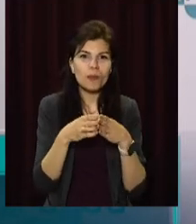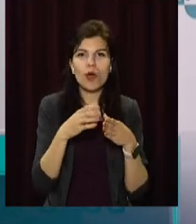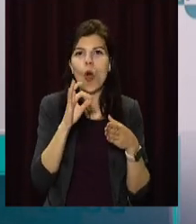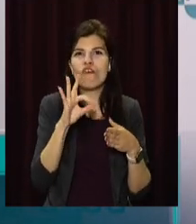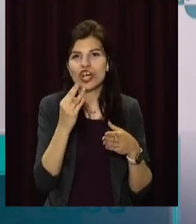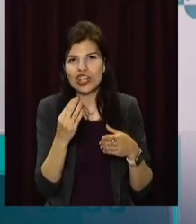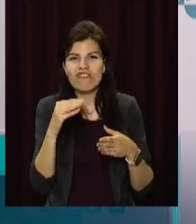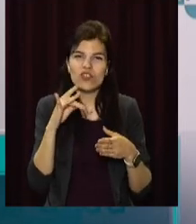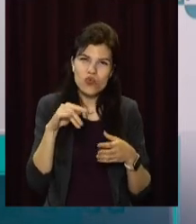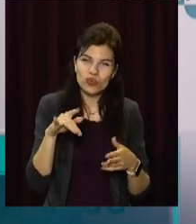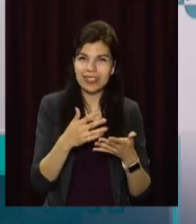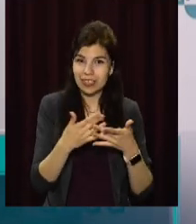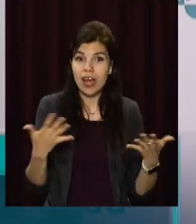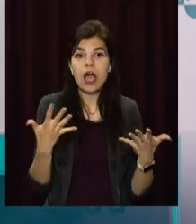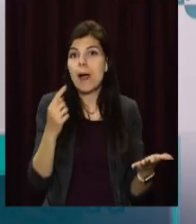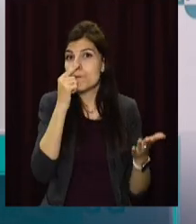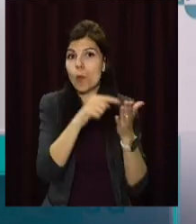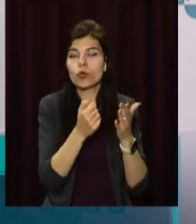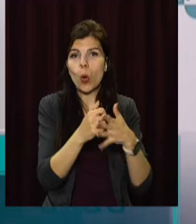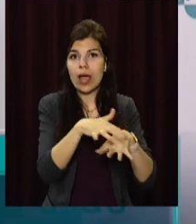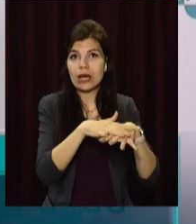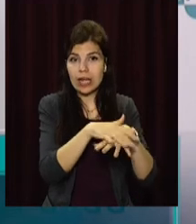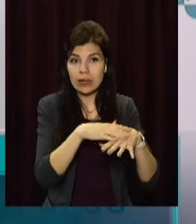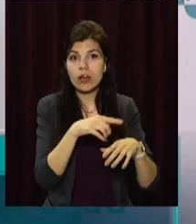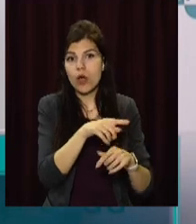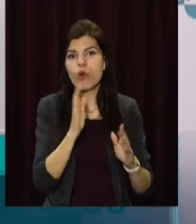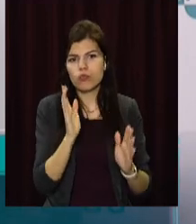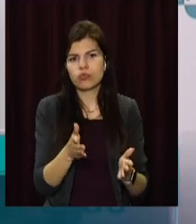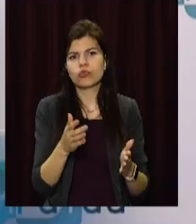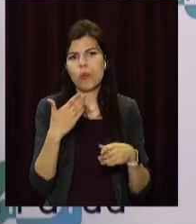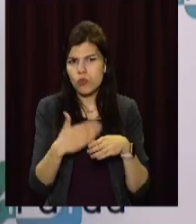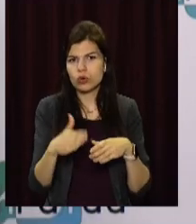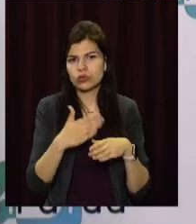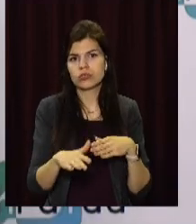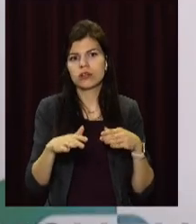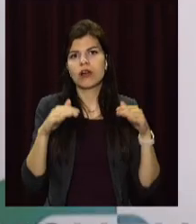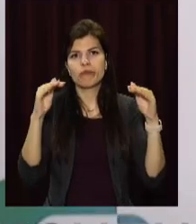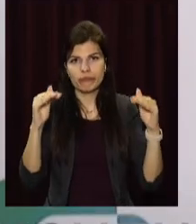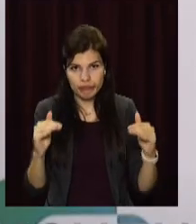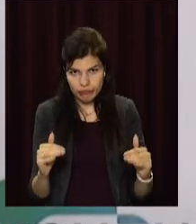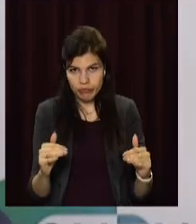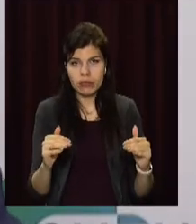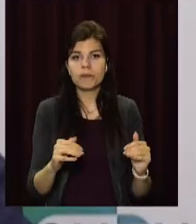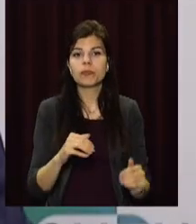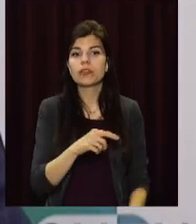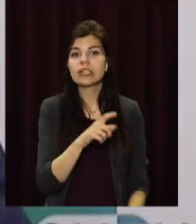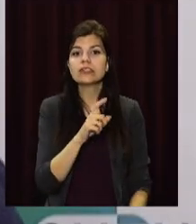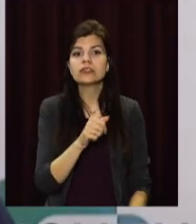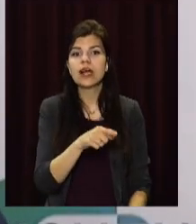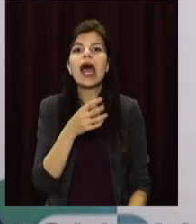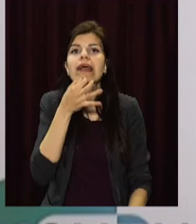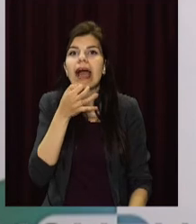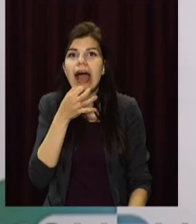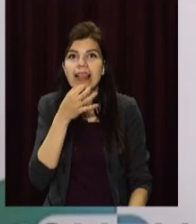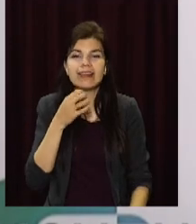зараз потрапляє на ринок і збільшиться пропозиція, буде поступово просідати. За ранніми культурами ми